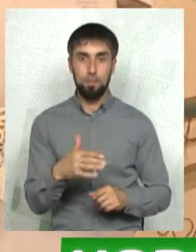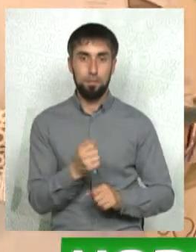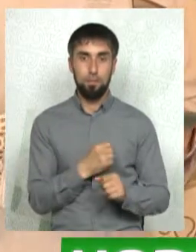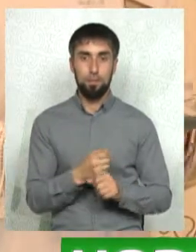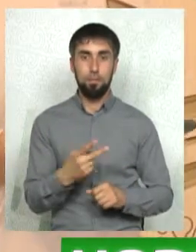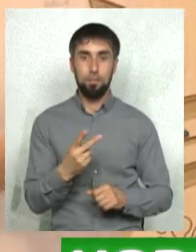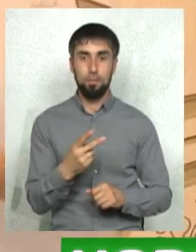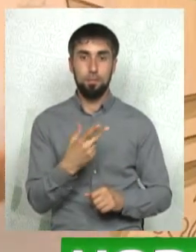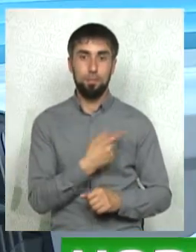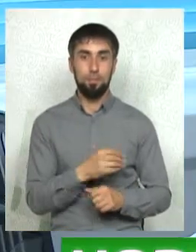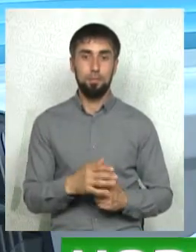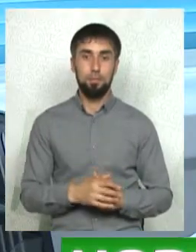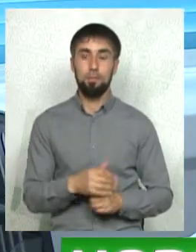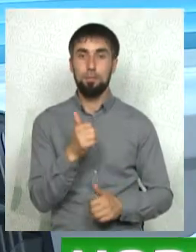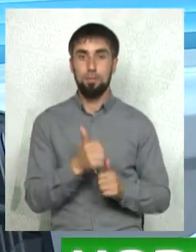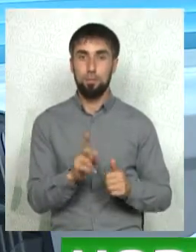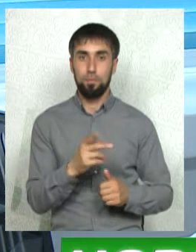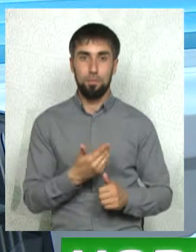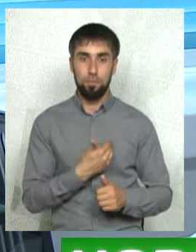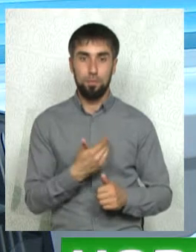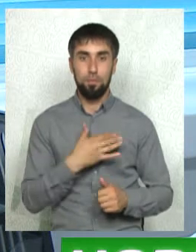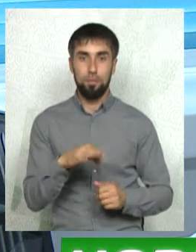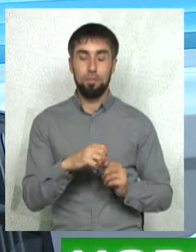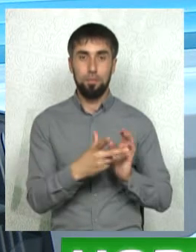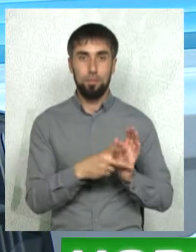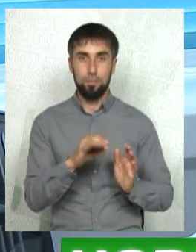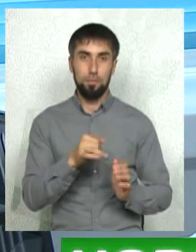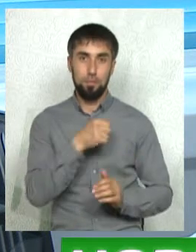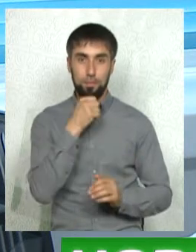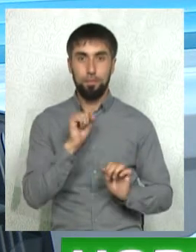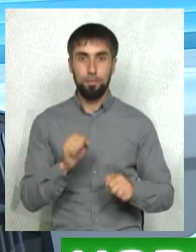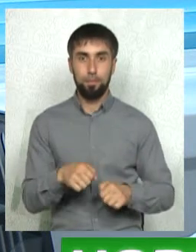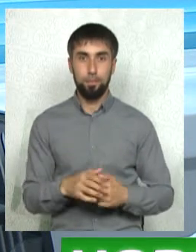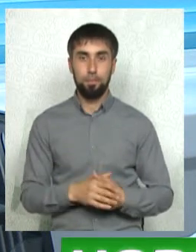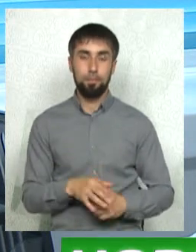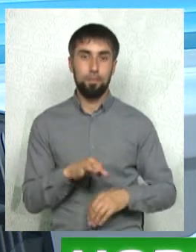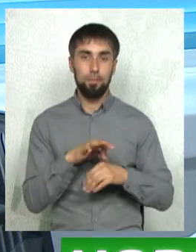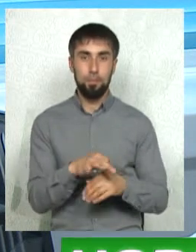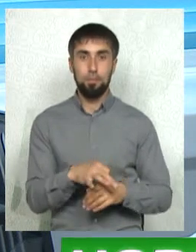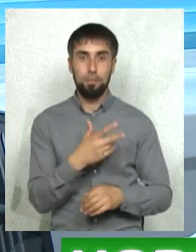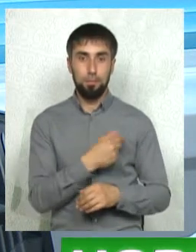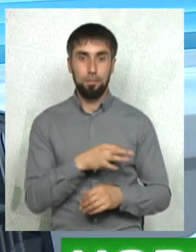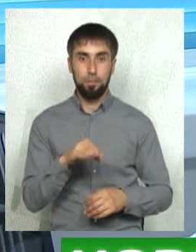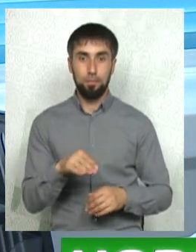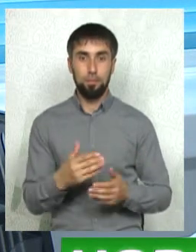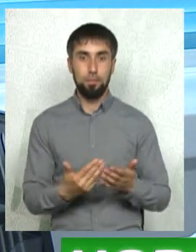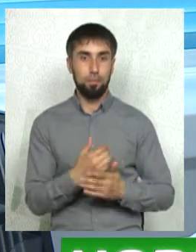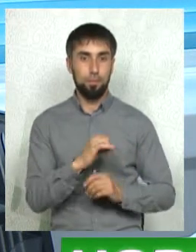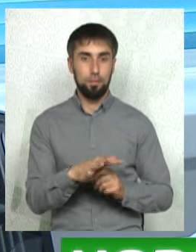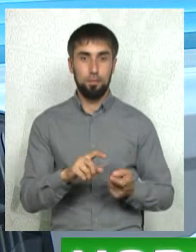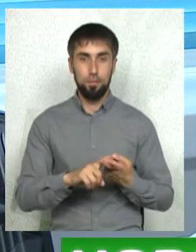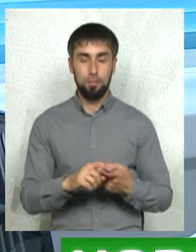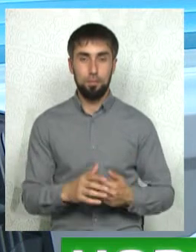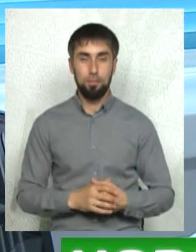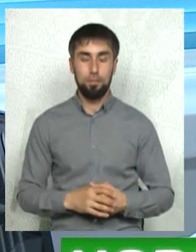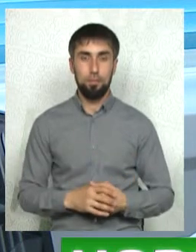сделали вторую прививку. Каждый желающий от 18 лет и старше может пройти вакцинацию от новой коронавирусной